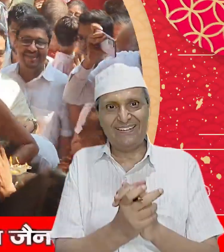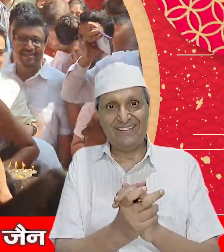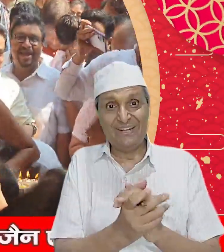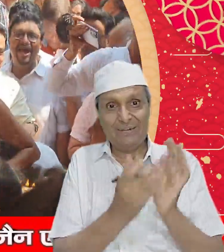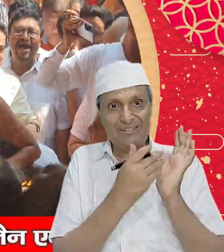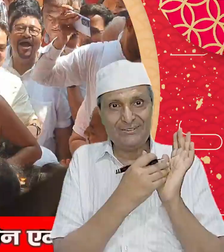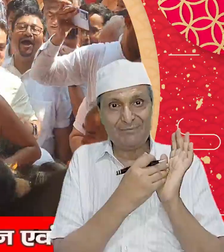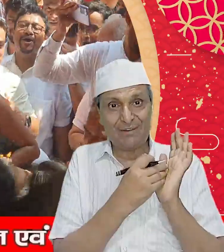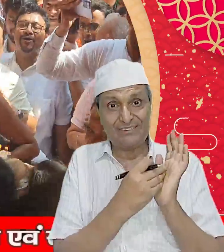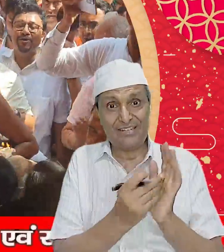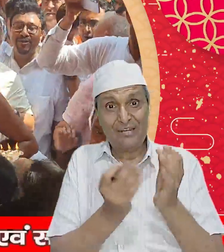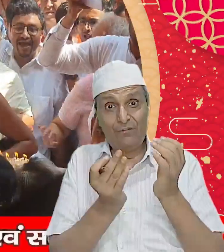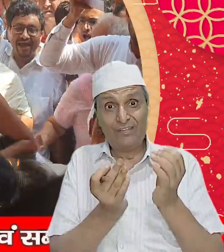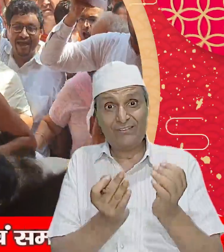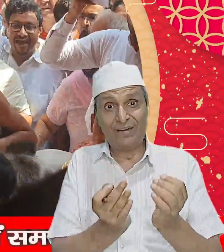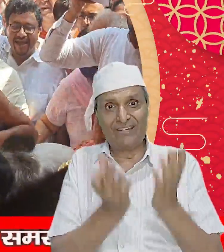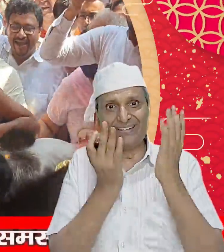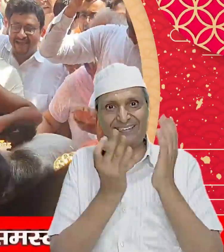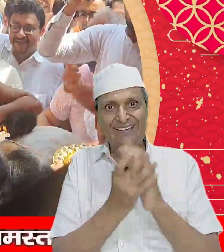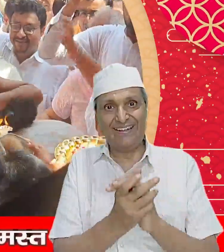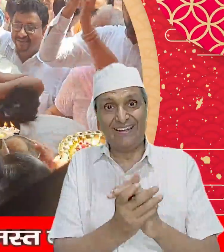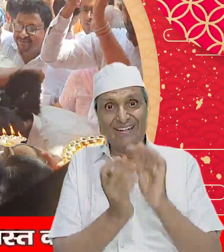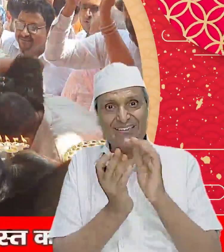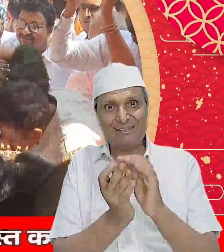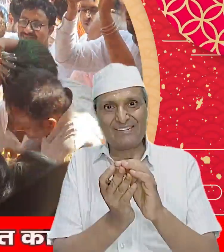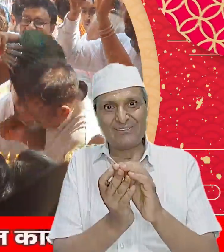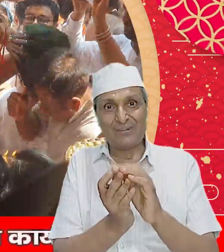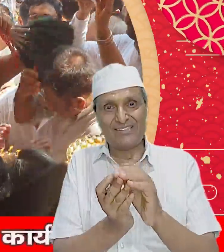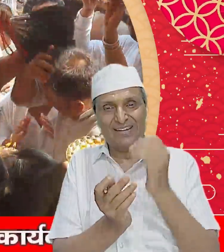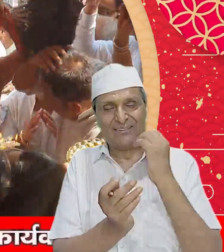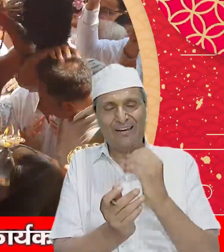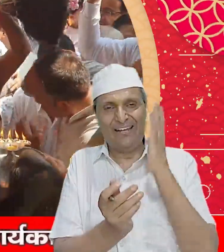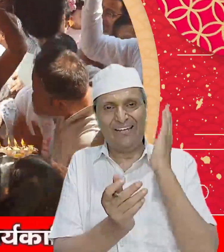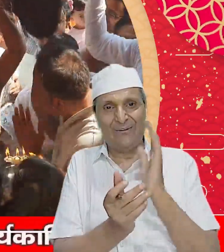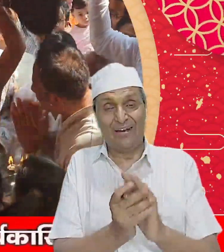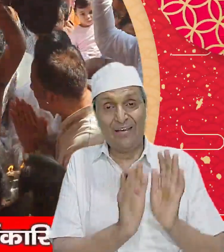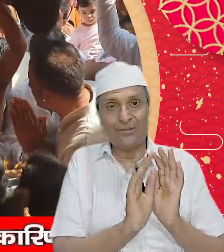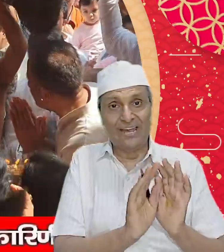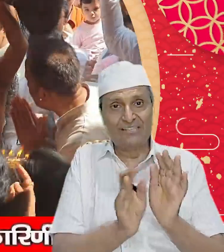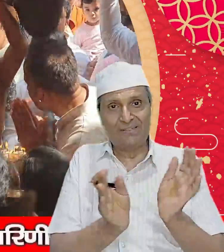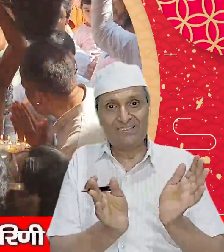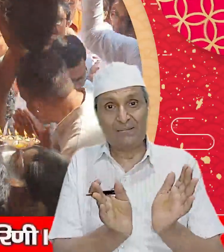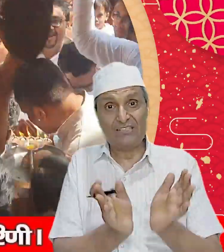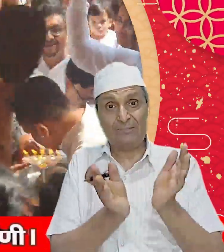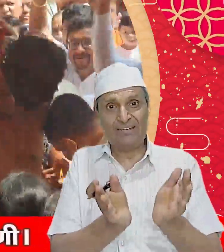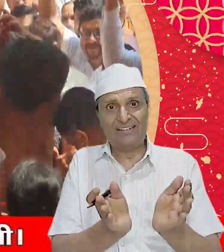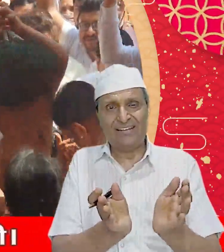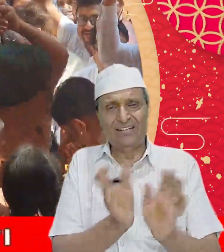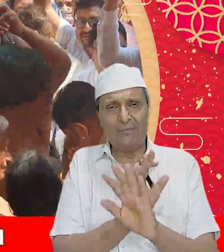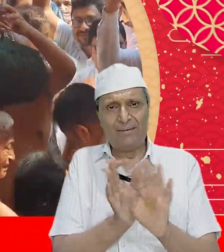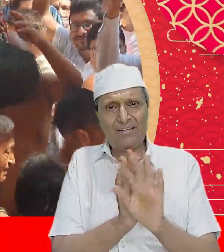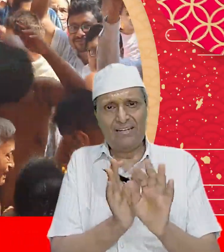करेंगे। रमेश जो महामंत्री है वह दावा करते हैं कि इस बार का चतुर्मास अतुलनीय होगा, क्योंकि आसपास के समाज